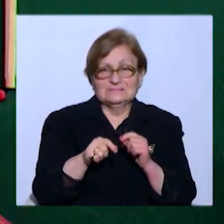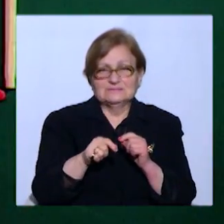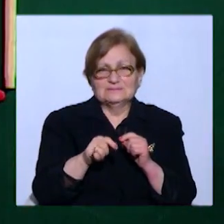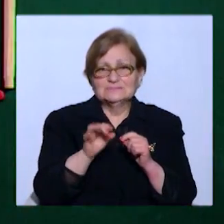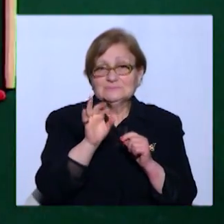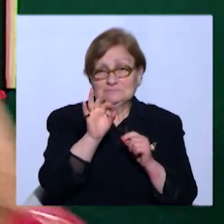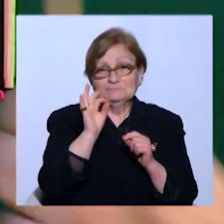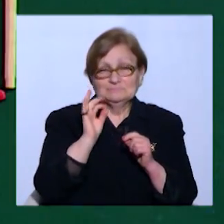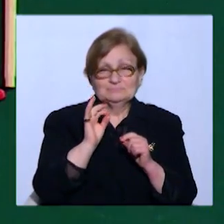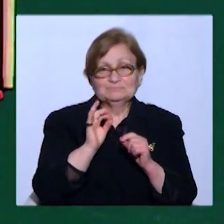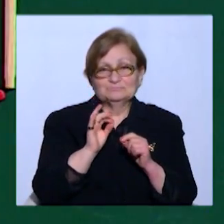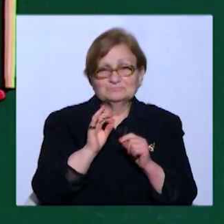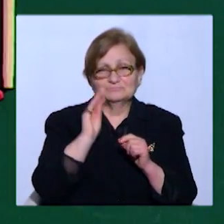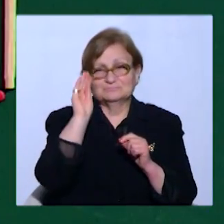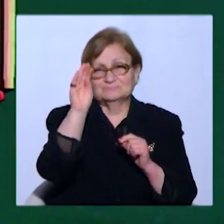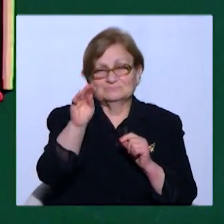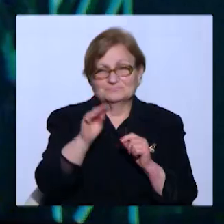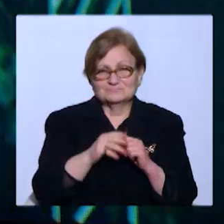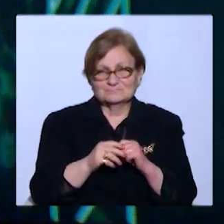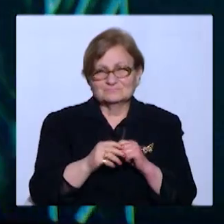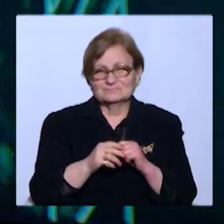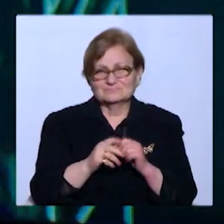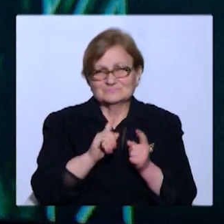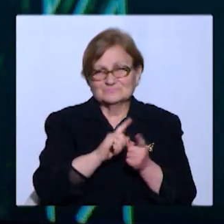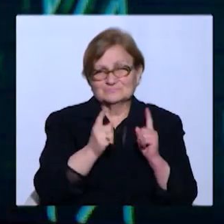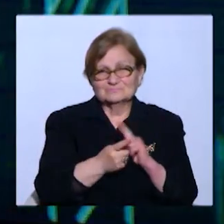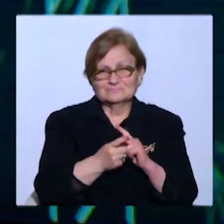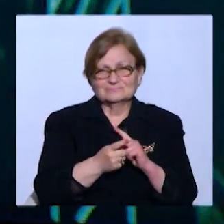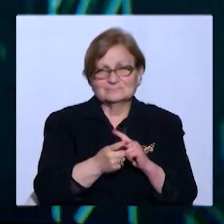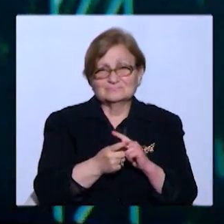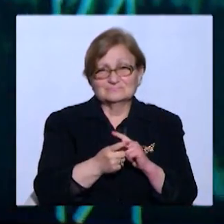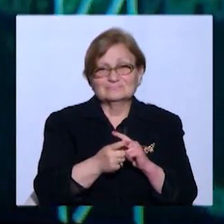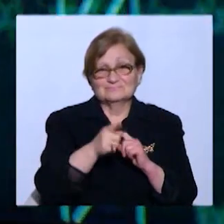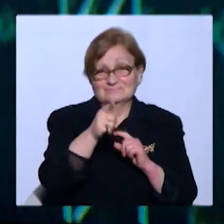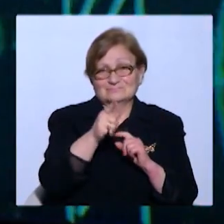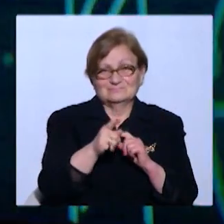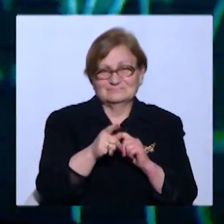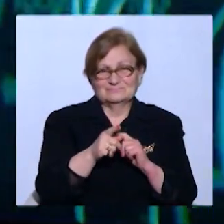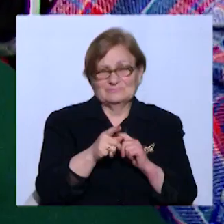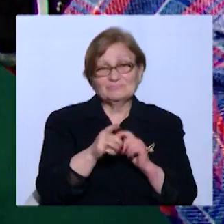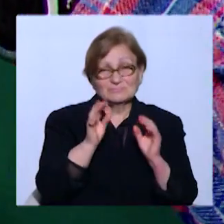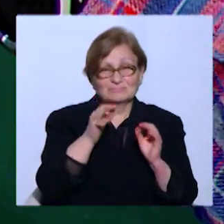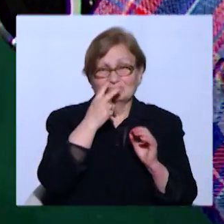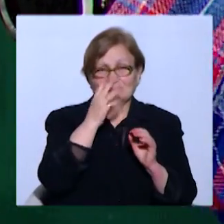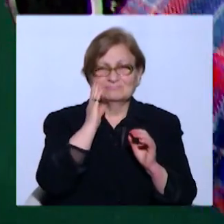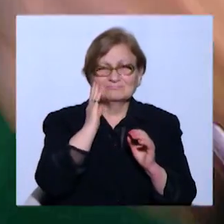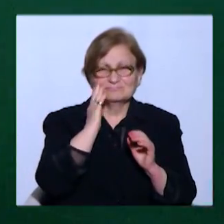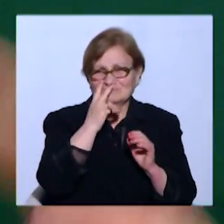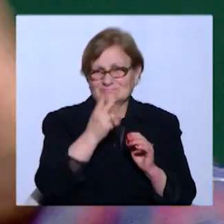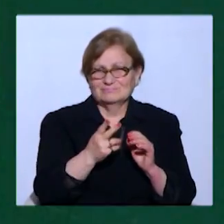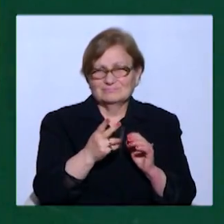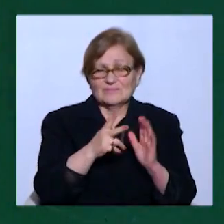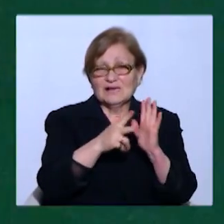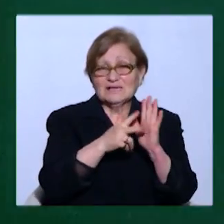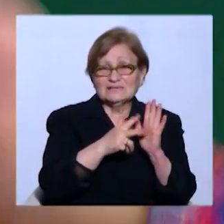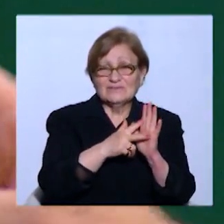ეს ღერი. აბა ავიღოთ და სადღაც გადავდოთ 9. აქ. უი, მართალია. მართალია.